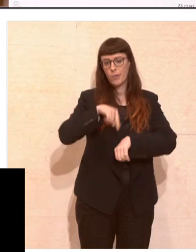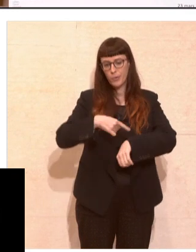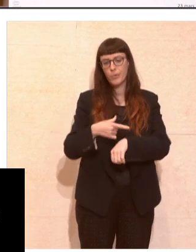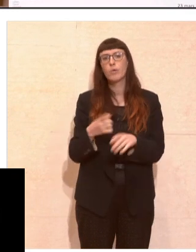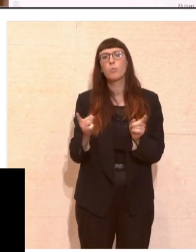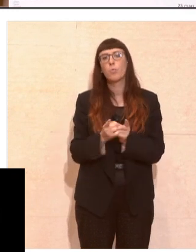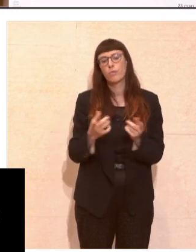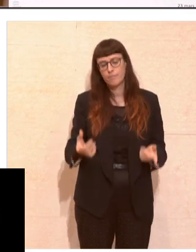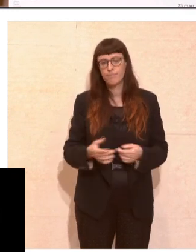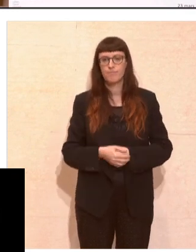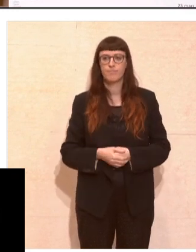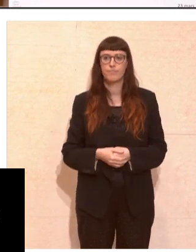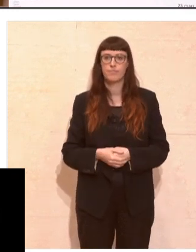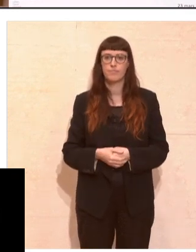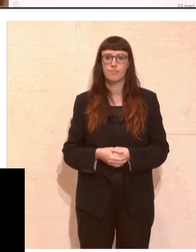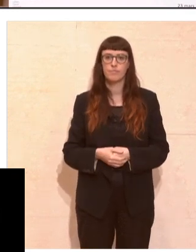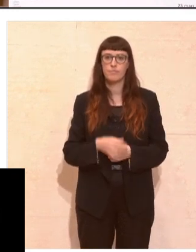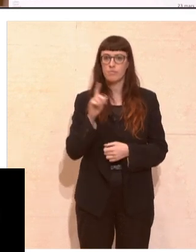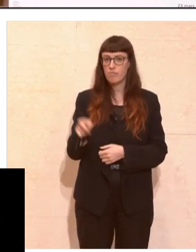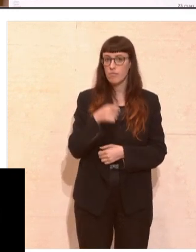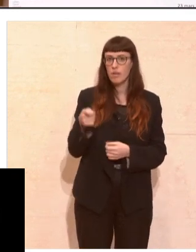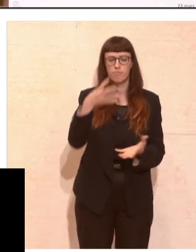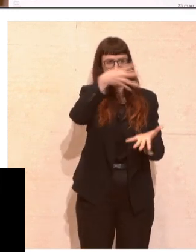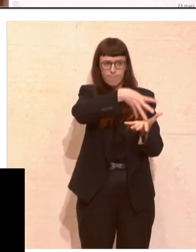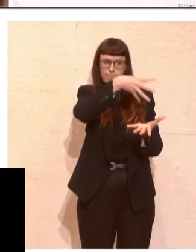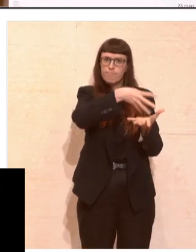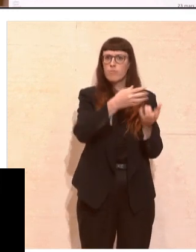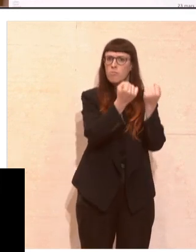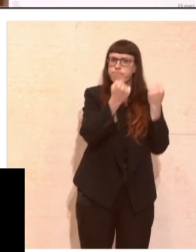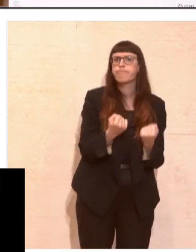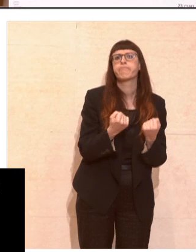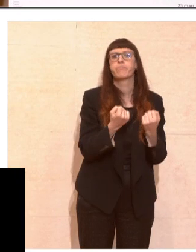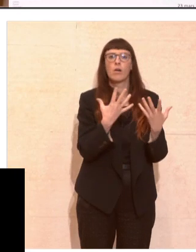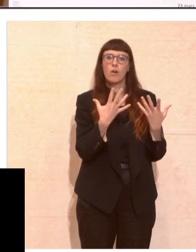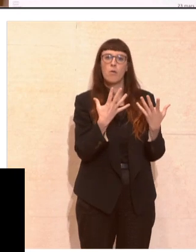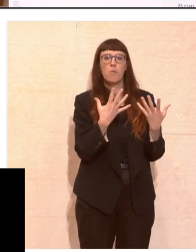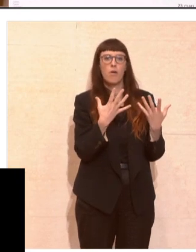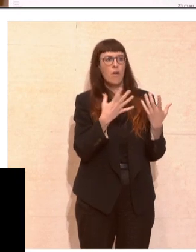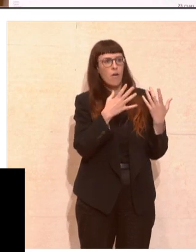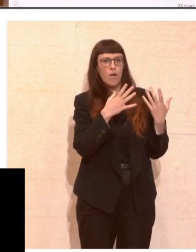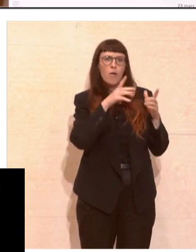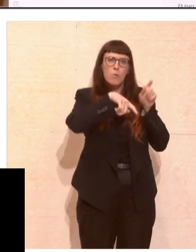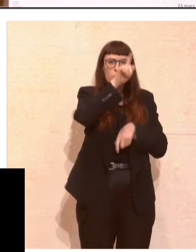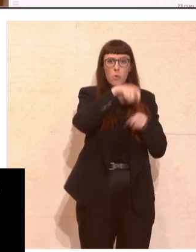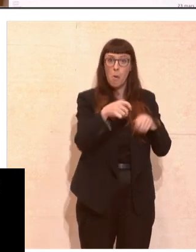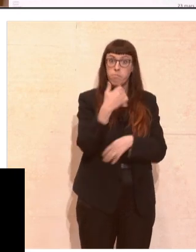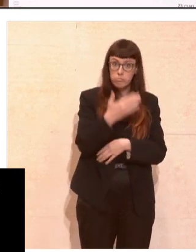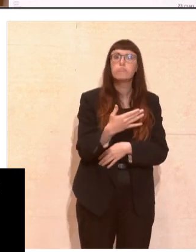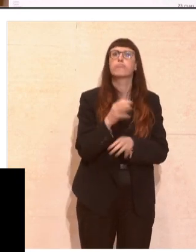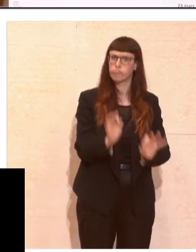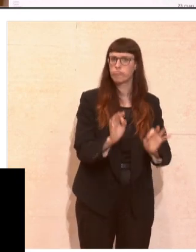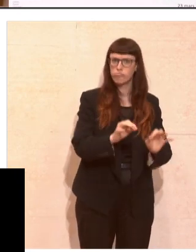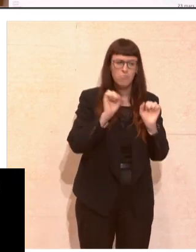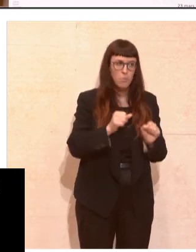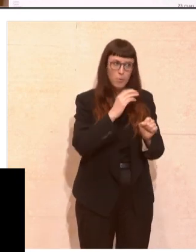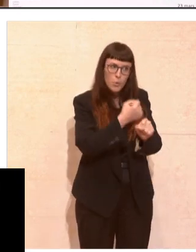donnée qui est solide, qui ne fluctue pas, qui est robuste, qui ne fluctue pas aux erreurs de mesure, étant donné que c'est un amalgame de